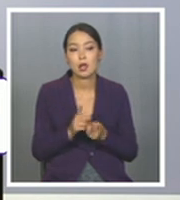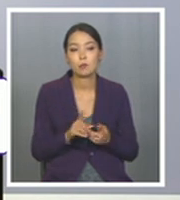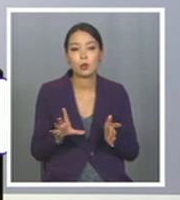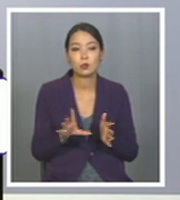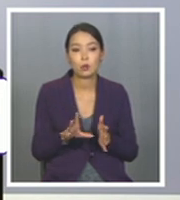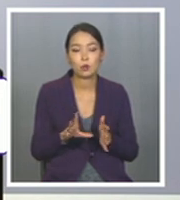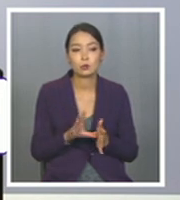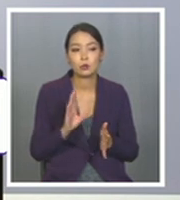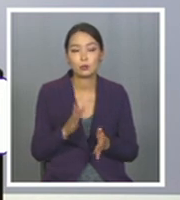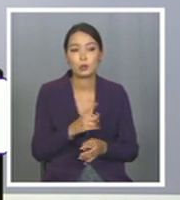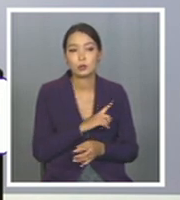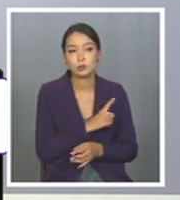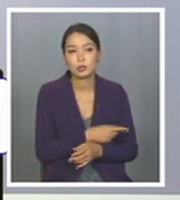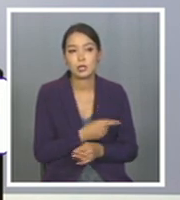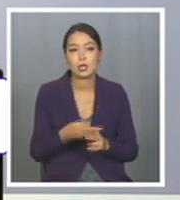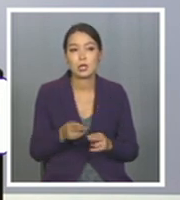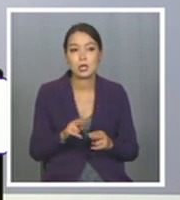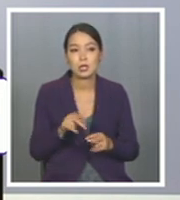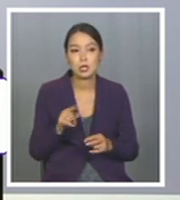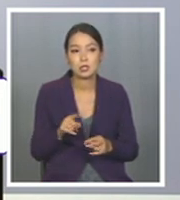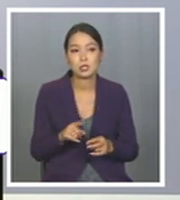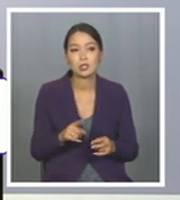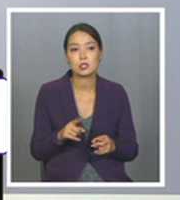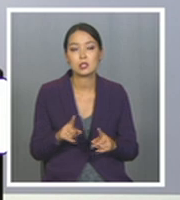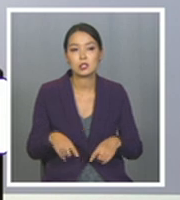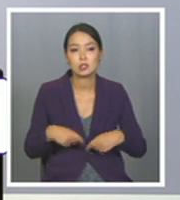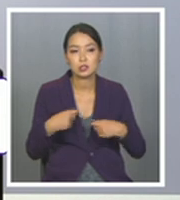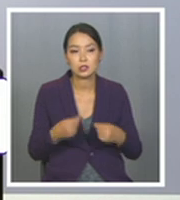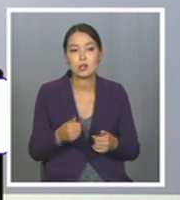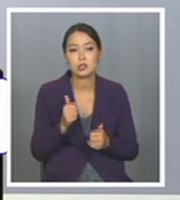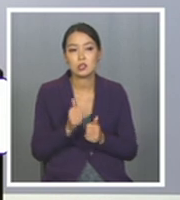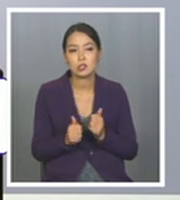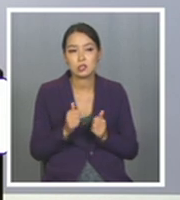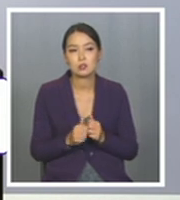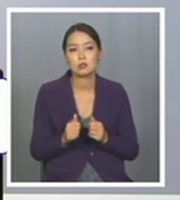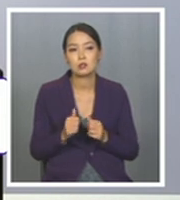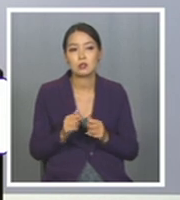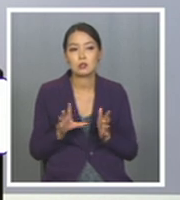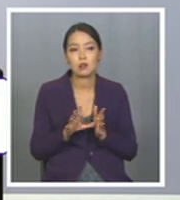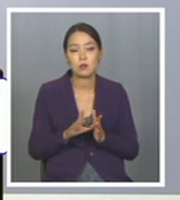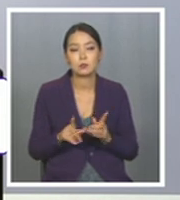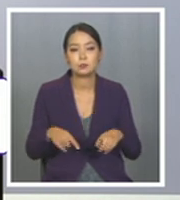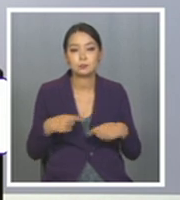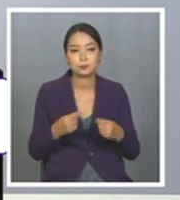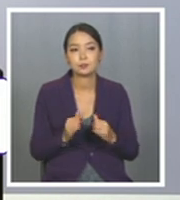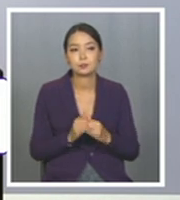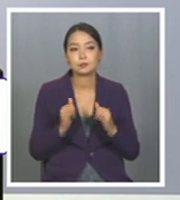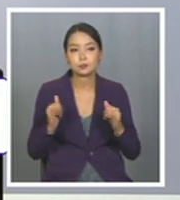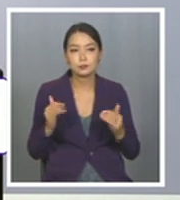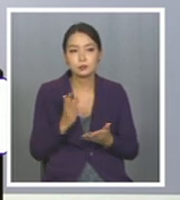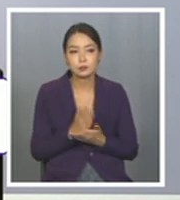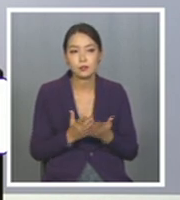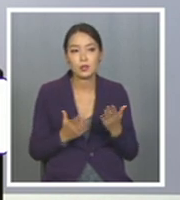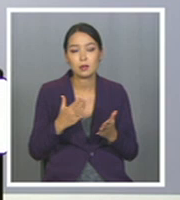болса, ол жерде егер де тербеліс жиілігі артатын болса, онда кедергі де артады. Яғни тербеліс жиілігі максимум